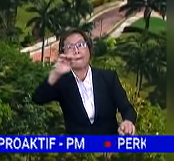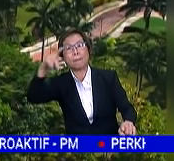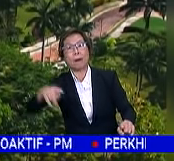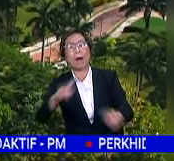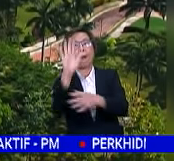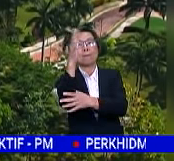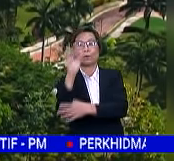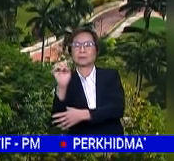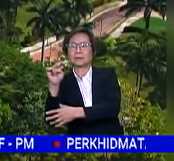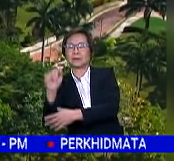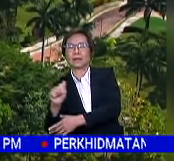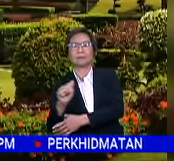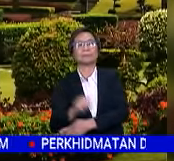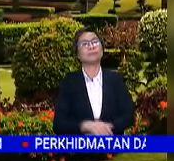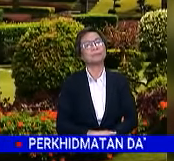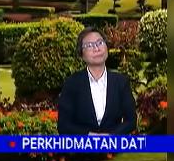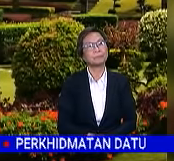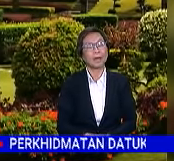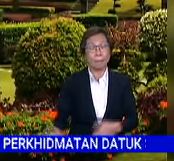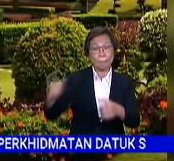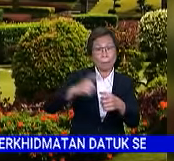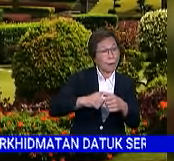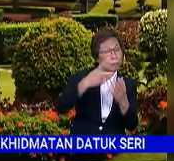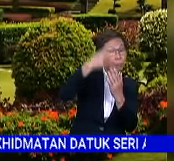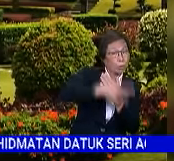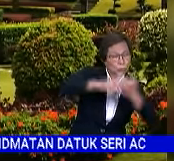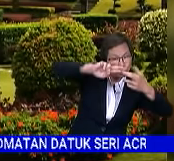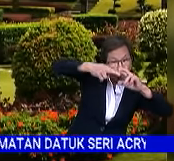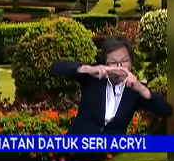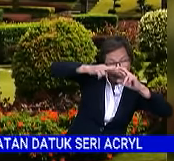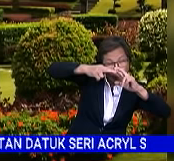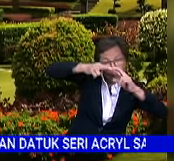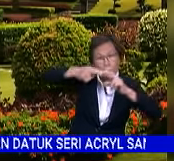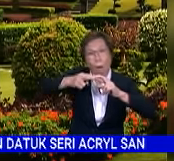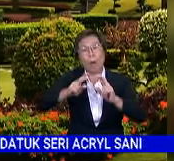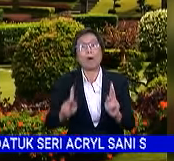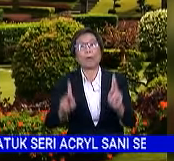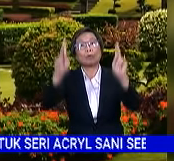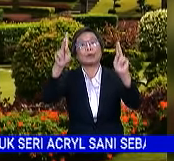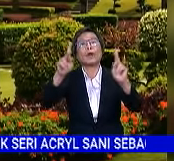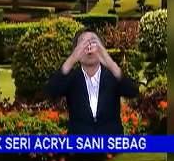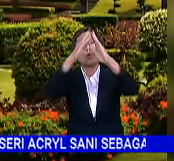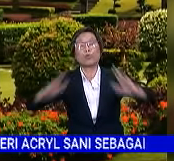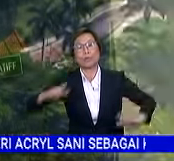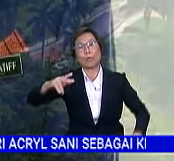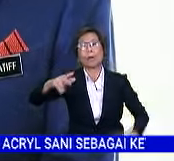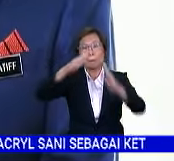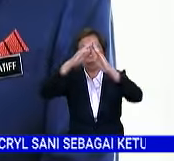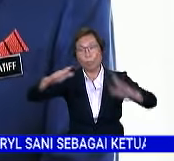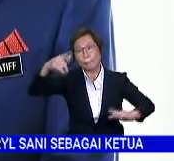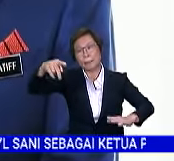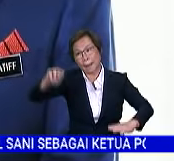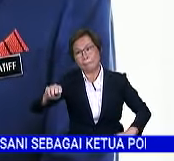Parlimen Pokok Sena, Datuk Mahfuz Omar, mengenai status projek naik taraf Kompleks Seri Perdana.